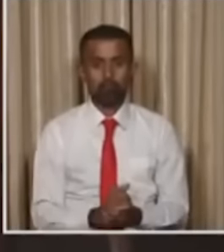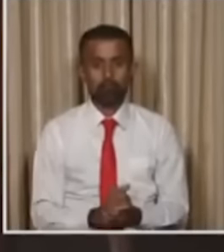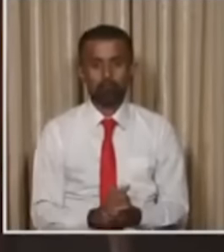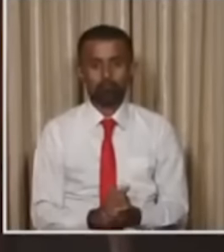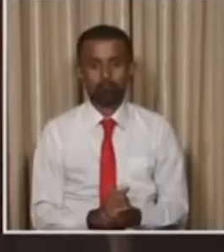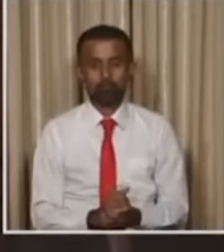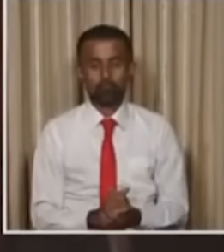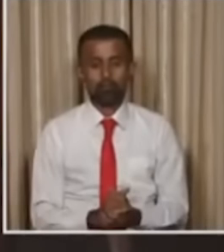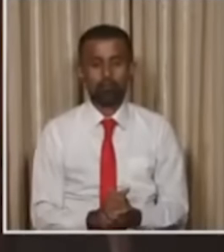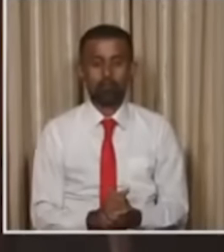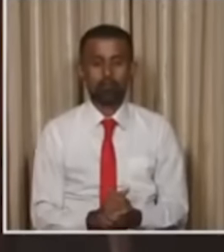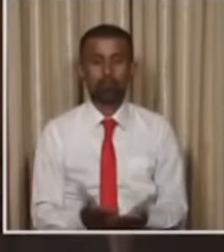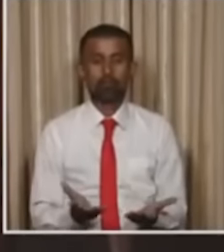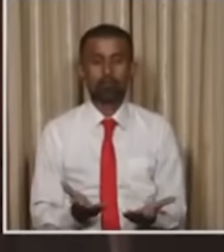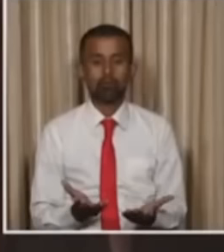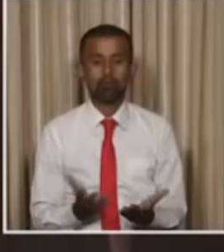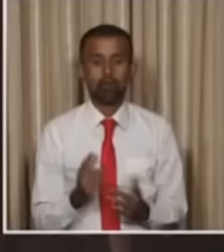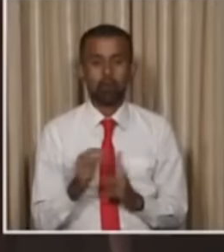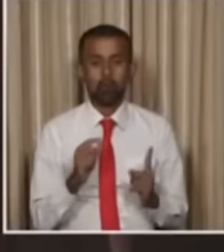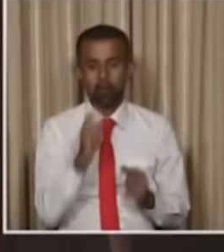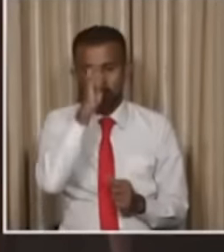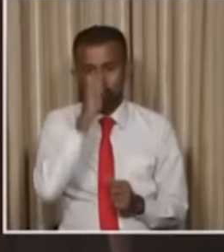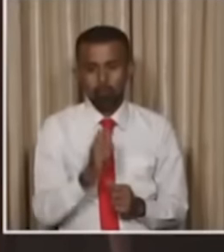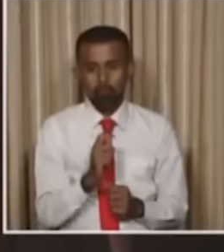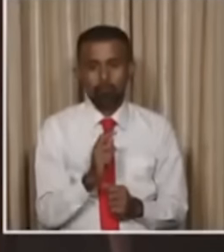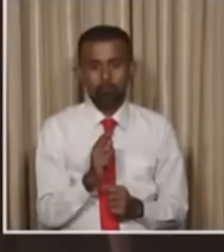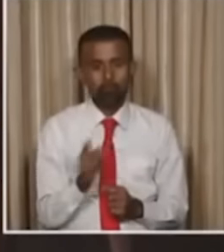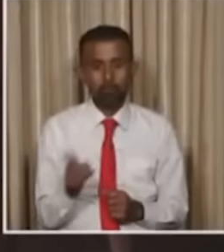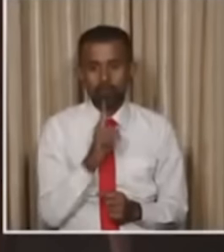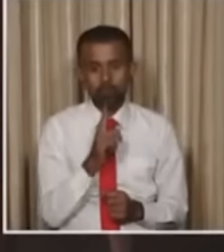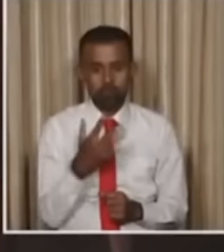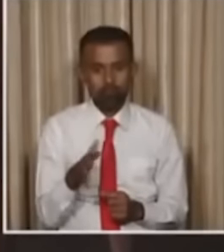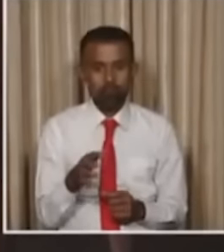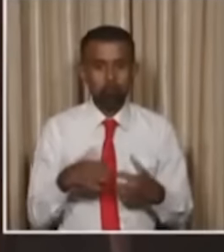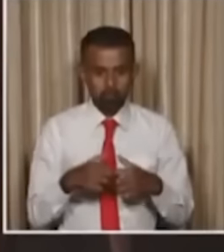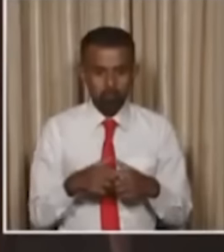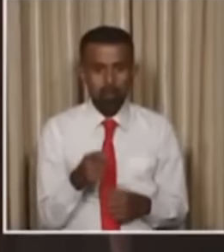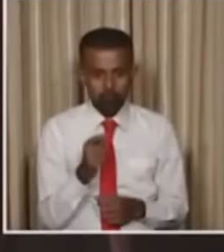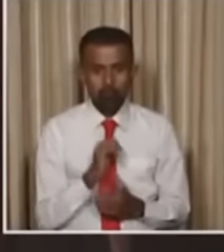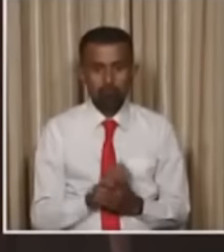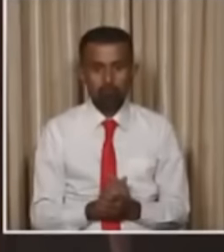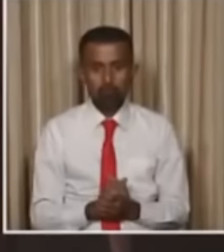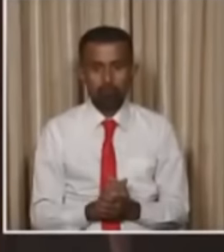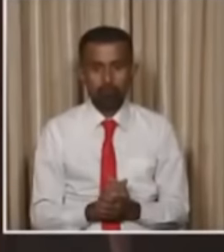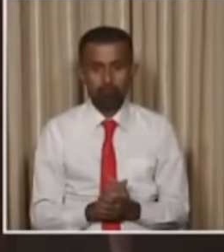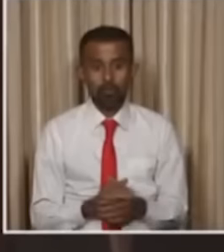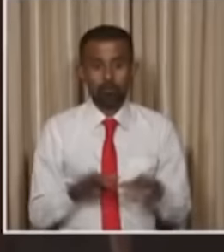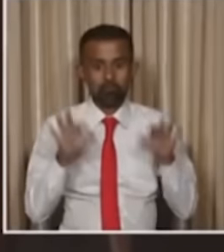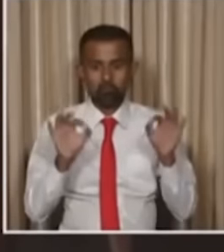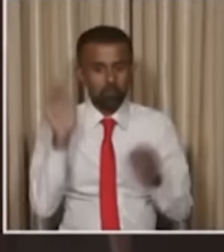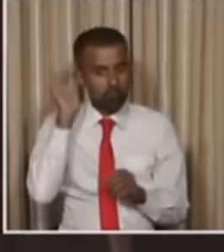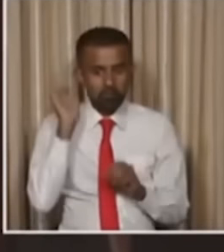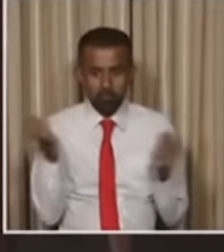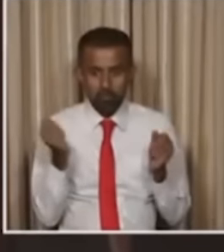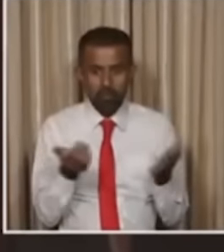ඉතින් ගරු මුලාසනාරෝඩ ගරු මන්ත්‍රීතුමනි, ඒක ඉතාම ගැටලුකාරී තත්ත්වයක්. ඕක ඒක හරියට ඇහුන් නැත්තම් මං